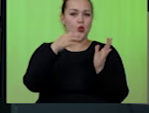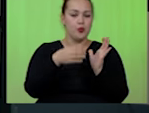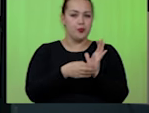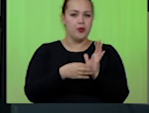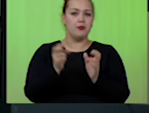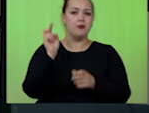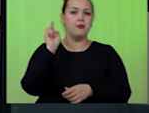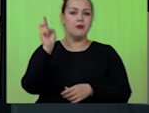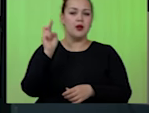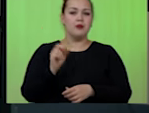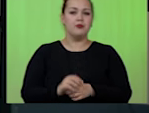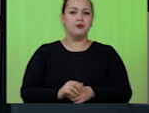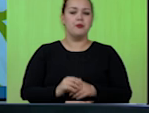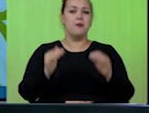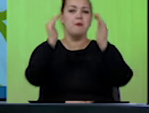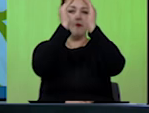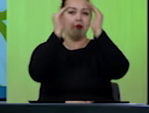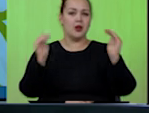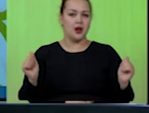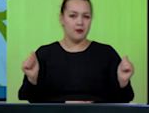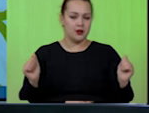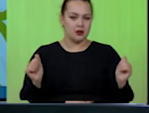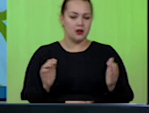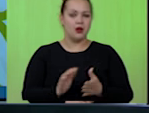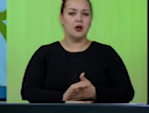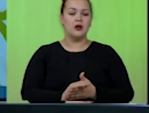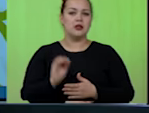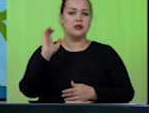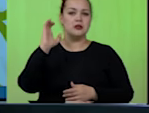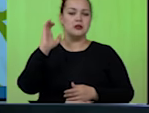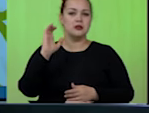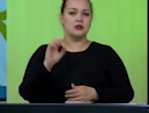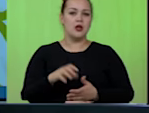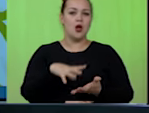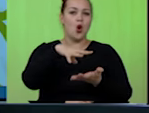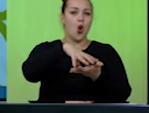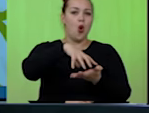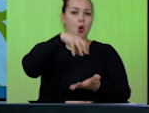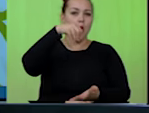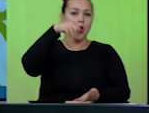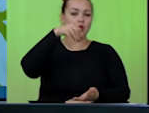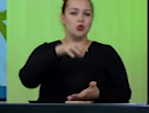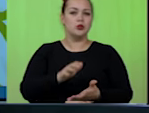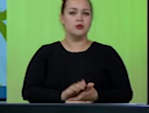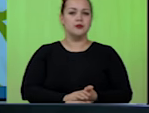Б. Пирамида. С. Конус.